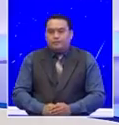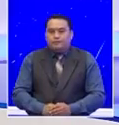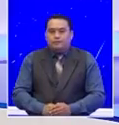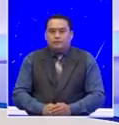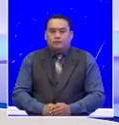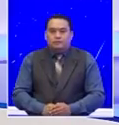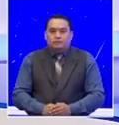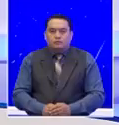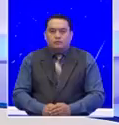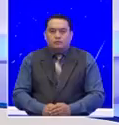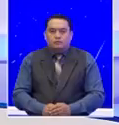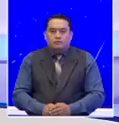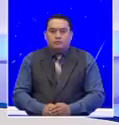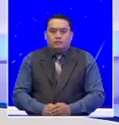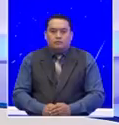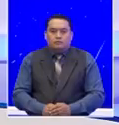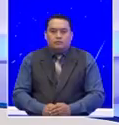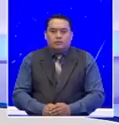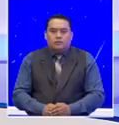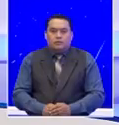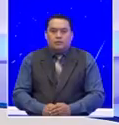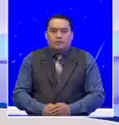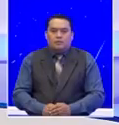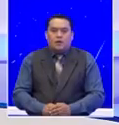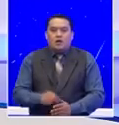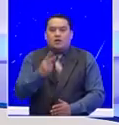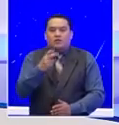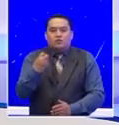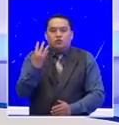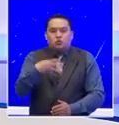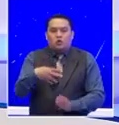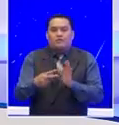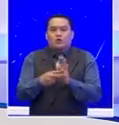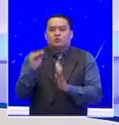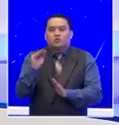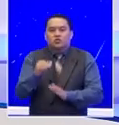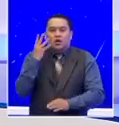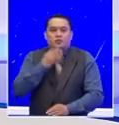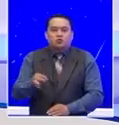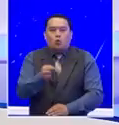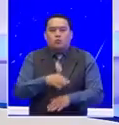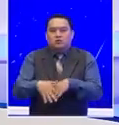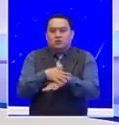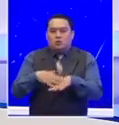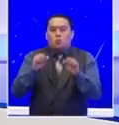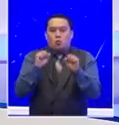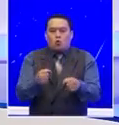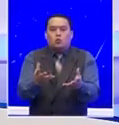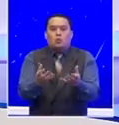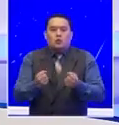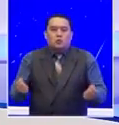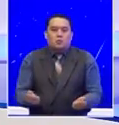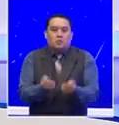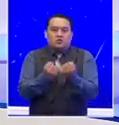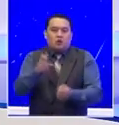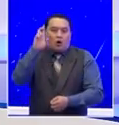Да будет свет, газ, вода и прочие блага. Более 248 тысяч жителей Алматинской области смогут получить поддержку